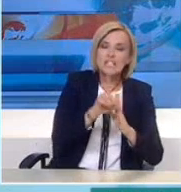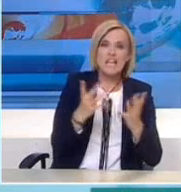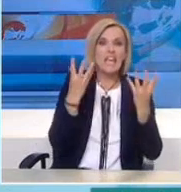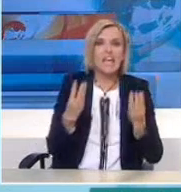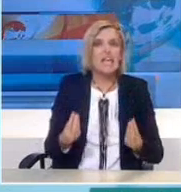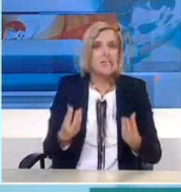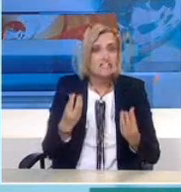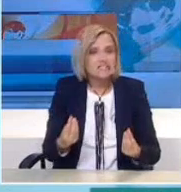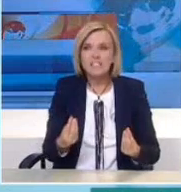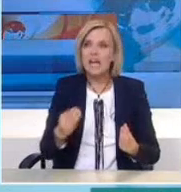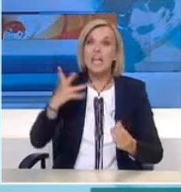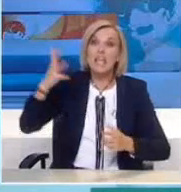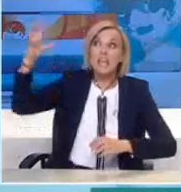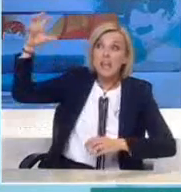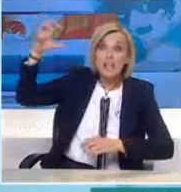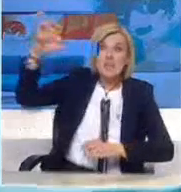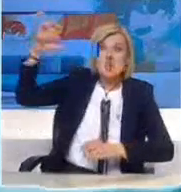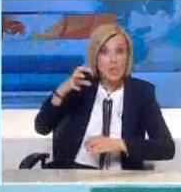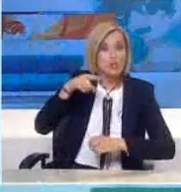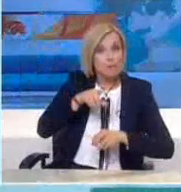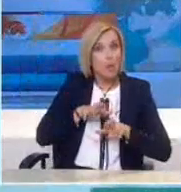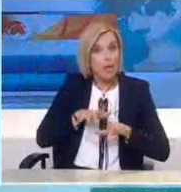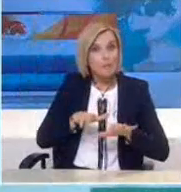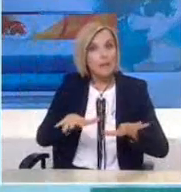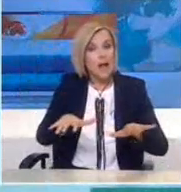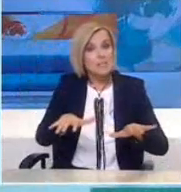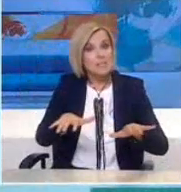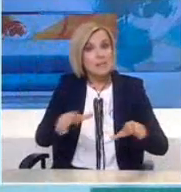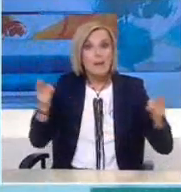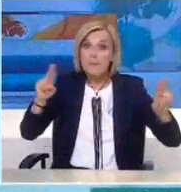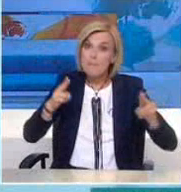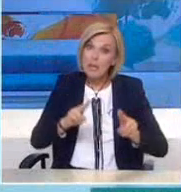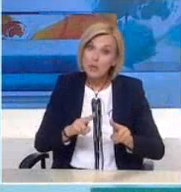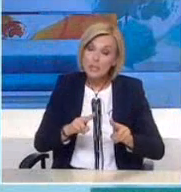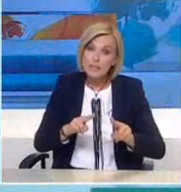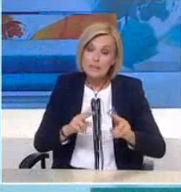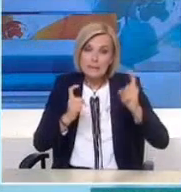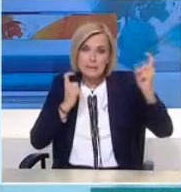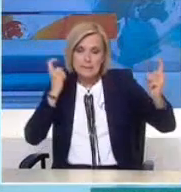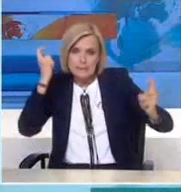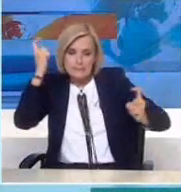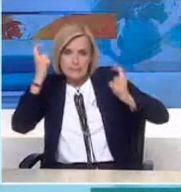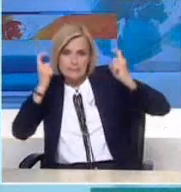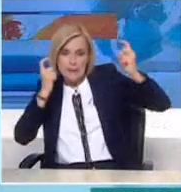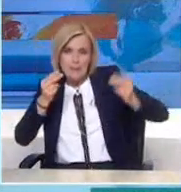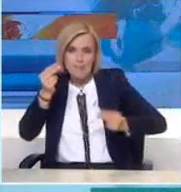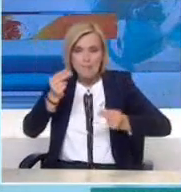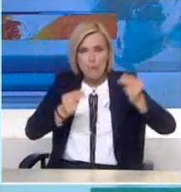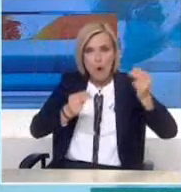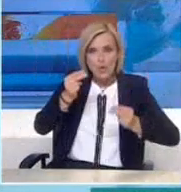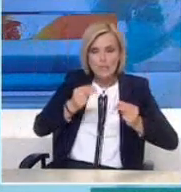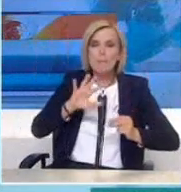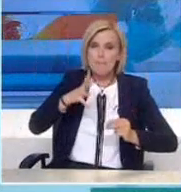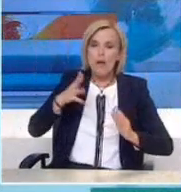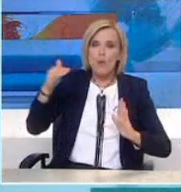αν αυτή θα μπορέσει να επηρεάσει την μετάδοση του ιού. Είπε ότι με μαθηματικές εκτιμήσεις προβλέπουν και αυτοί ότι μπορεί να πέσει